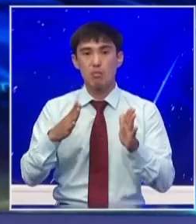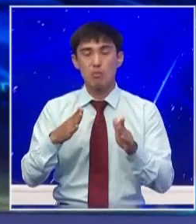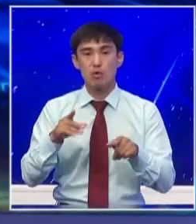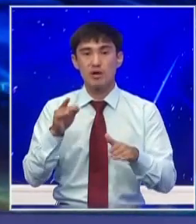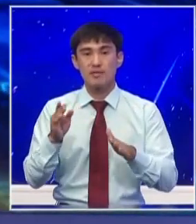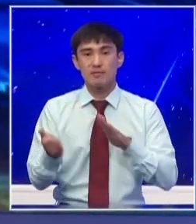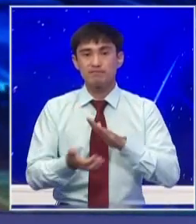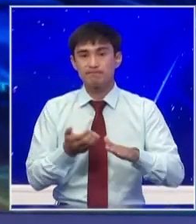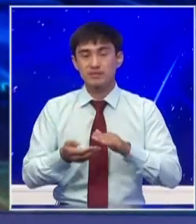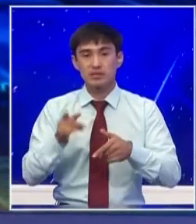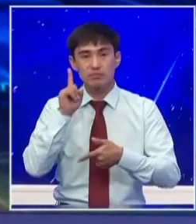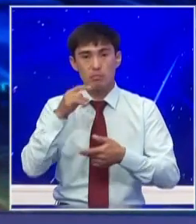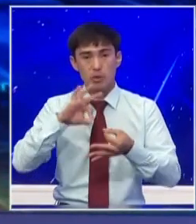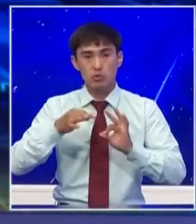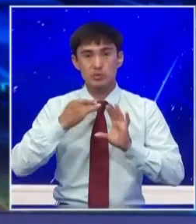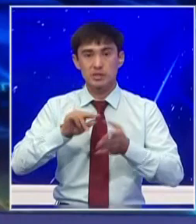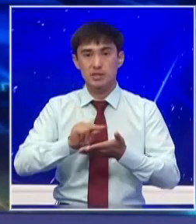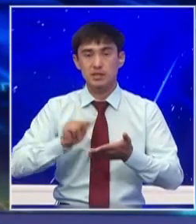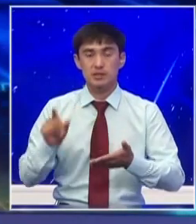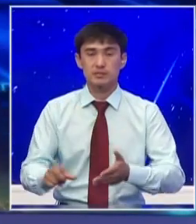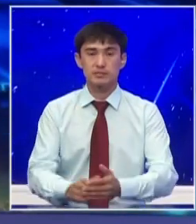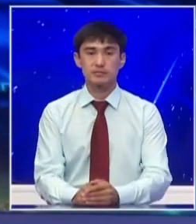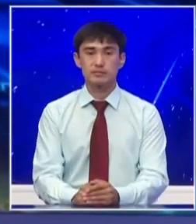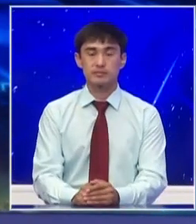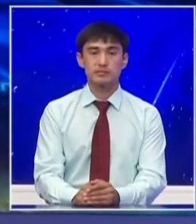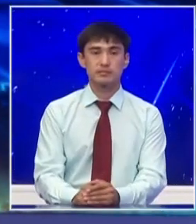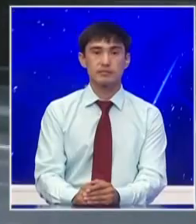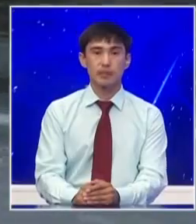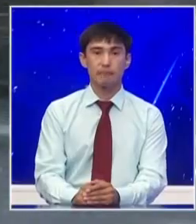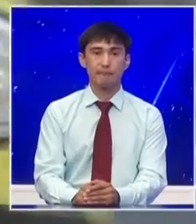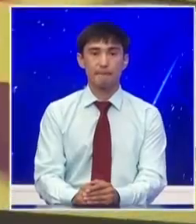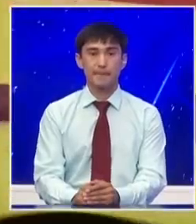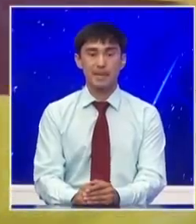неотложных вызовов. Подробности у моей коллеги Айсулу Жандосовой.